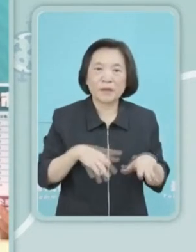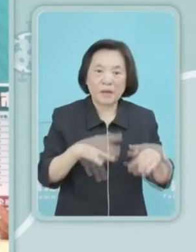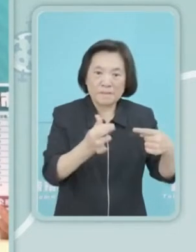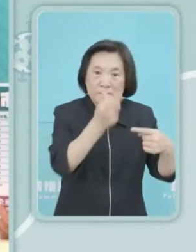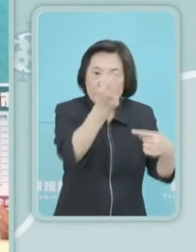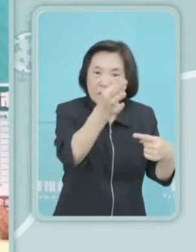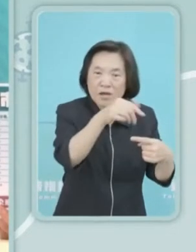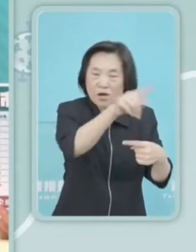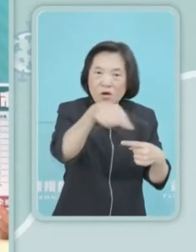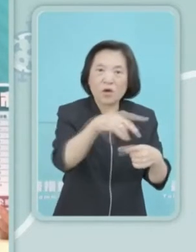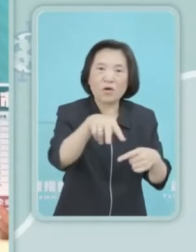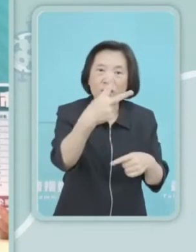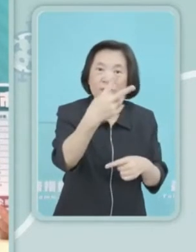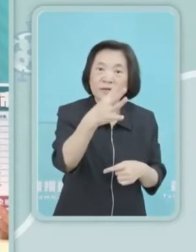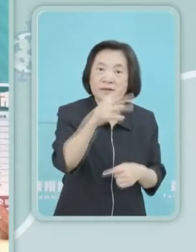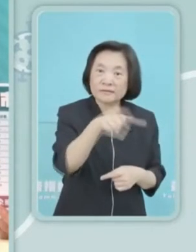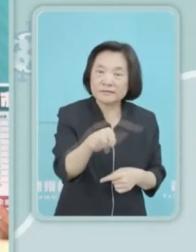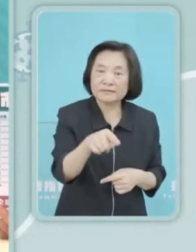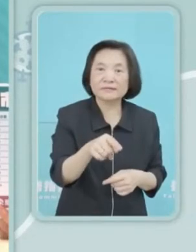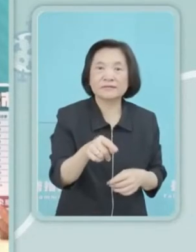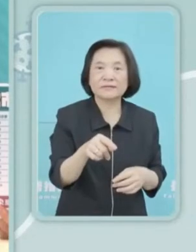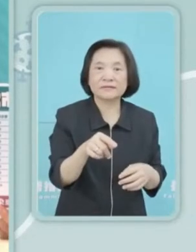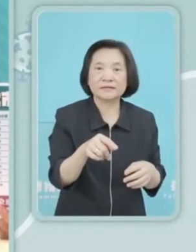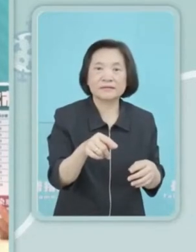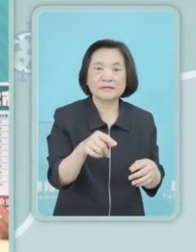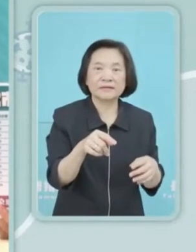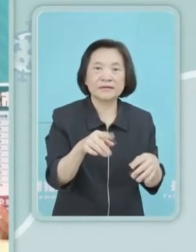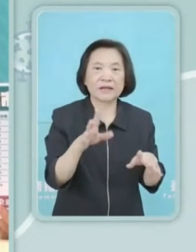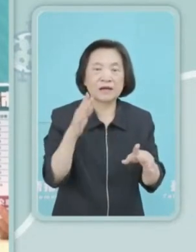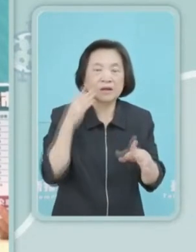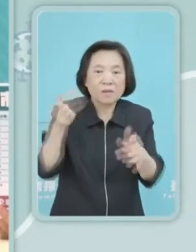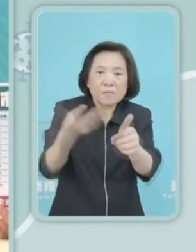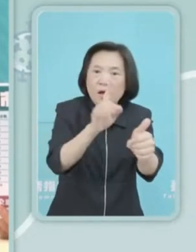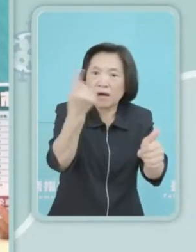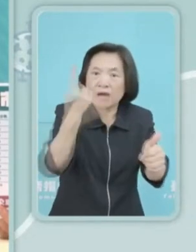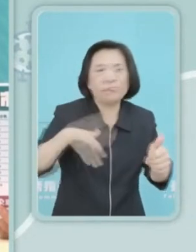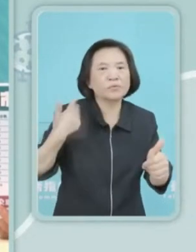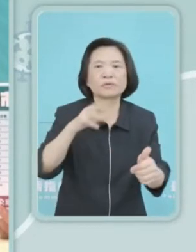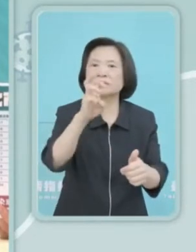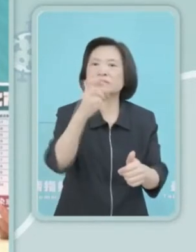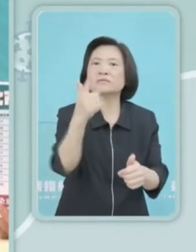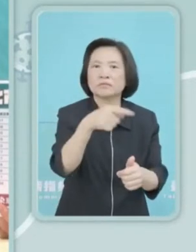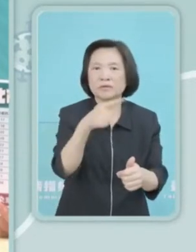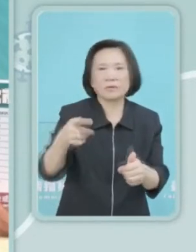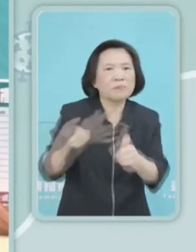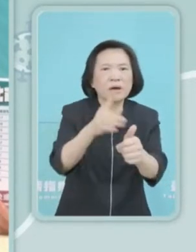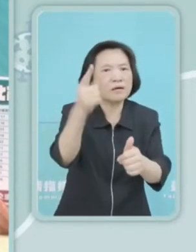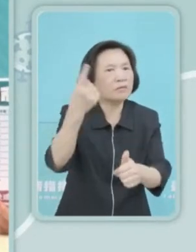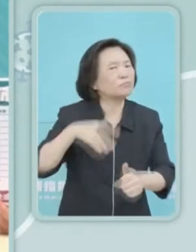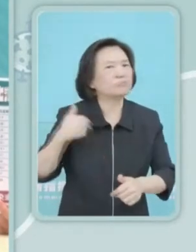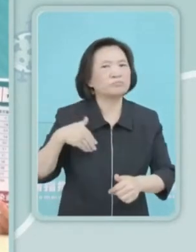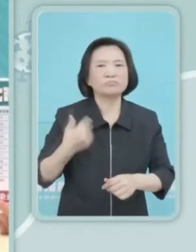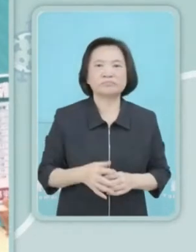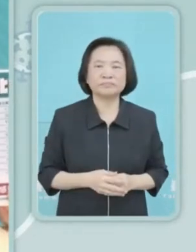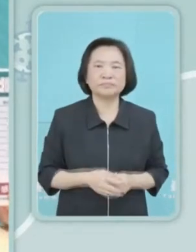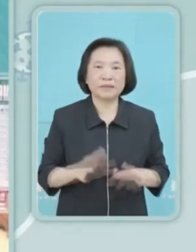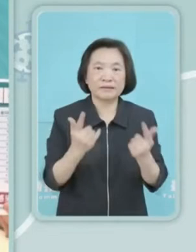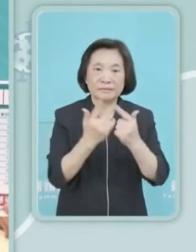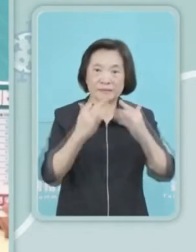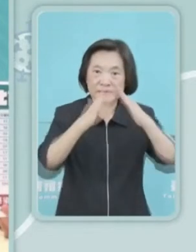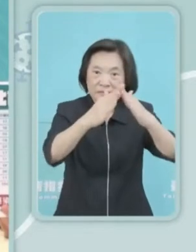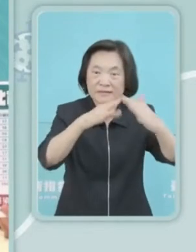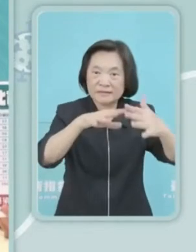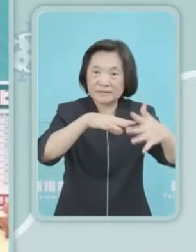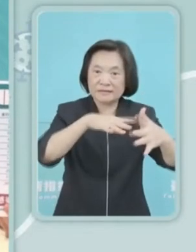诊人数里面204哦，那感染源不明的是36个。所以目前我们在台北市真的在